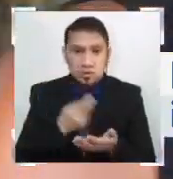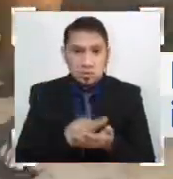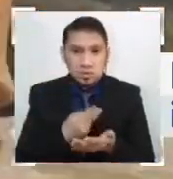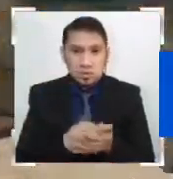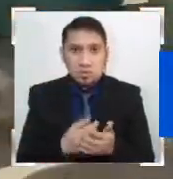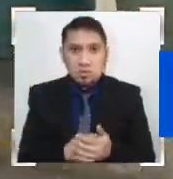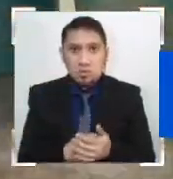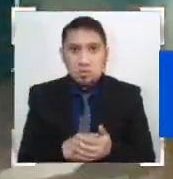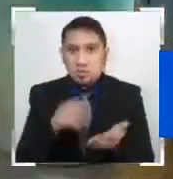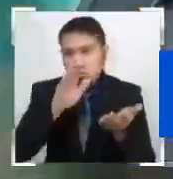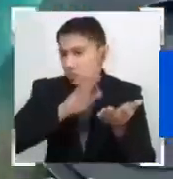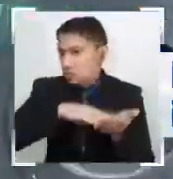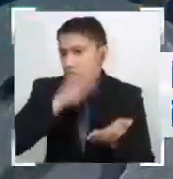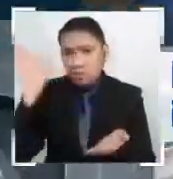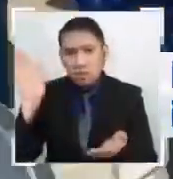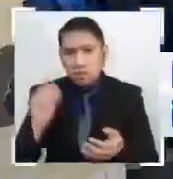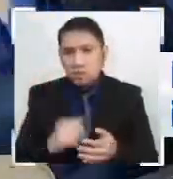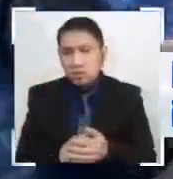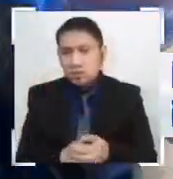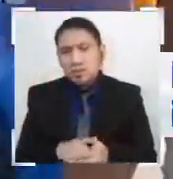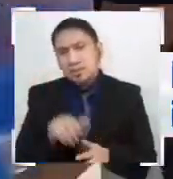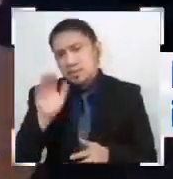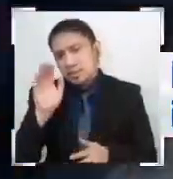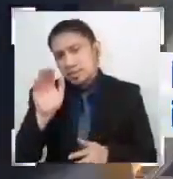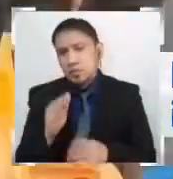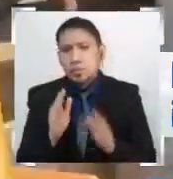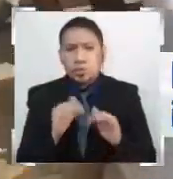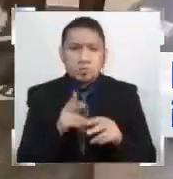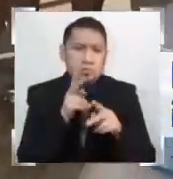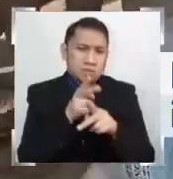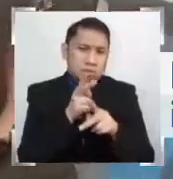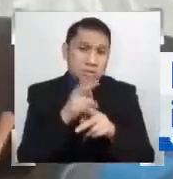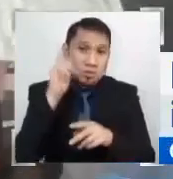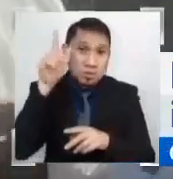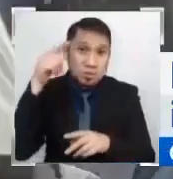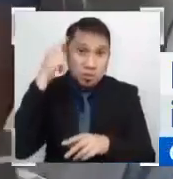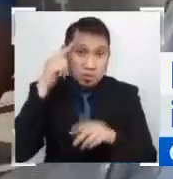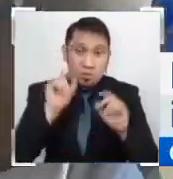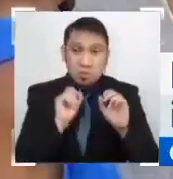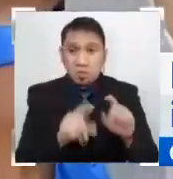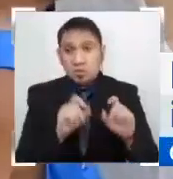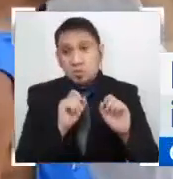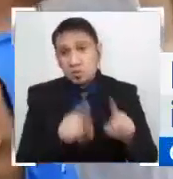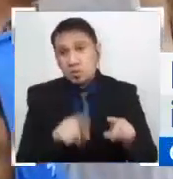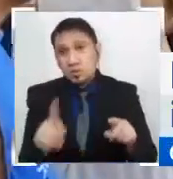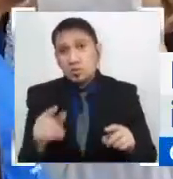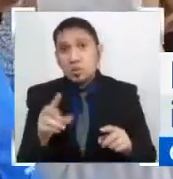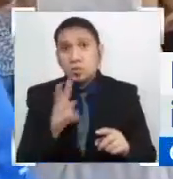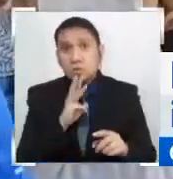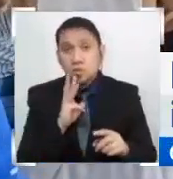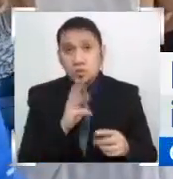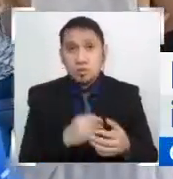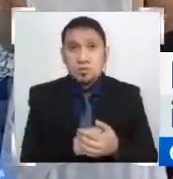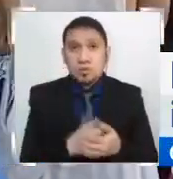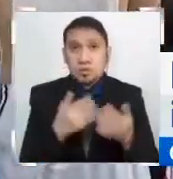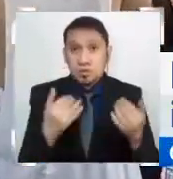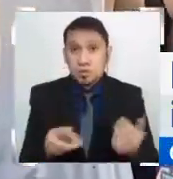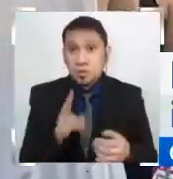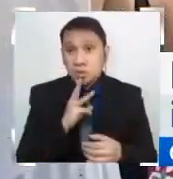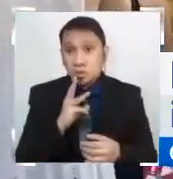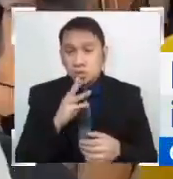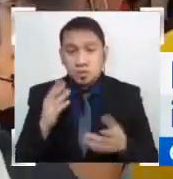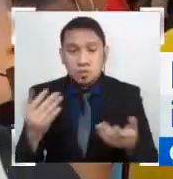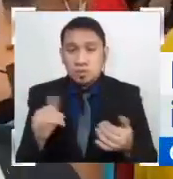talaga. Panawagan nila sana raw mabantayan din ng gobyerno ang bentahan ng tubig sa lungsod. Bukod sa tubig, nagsitaasan din ang presyo